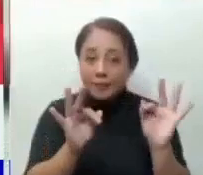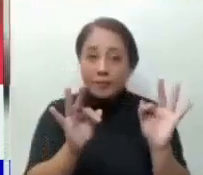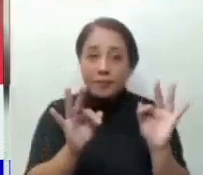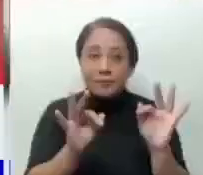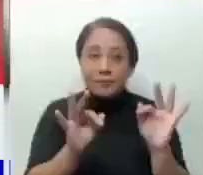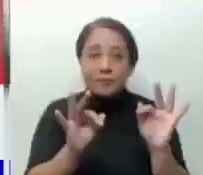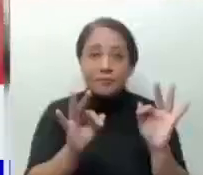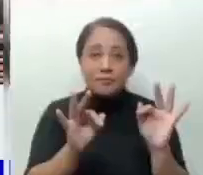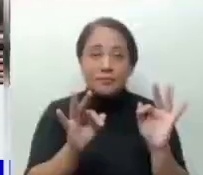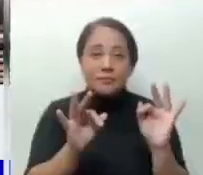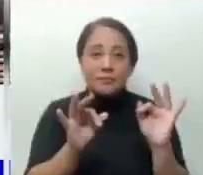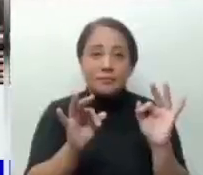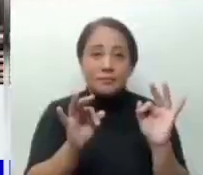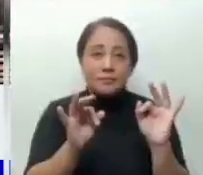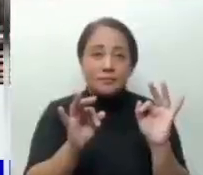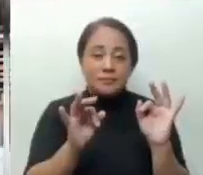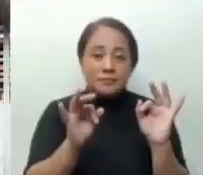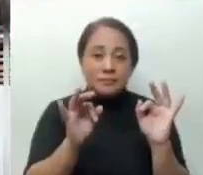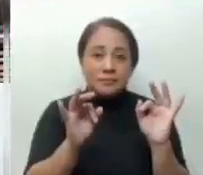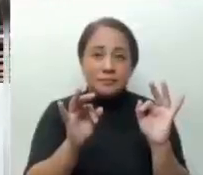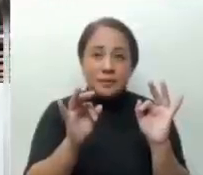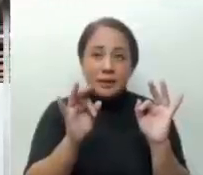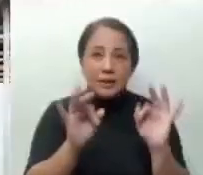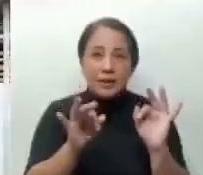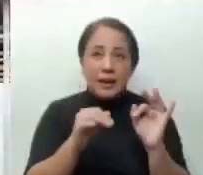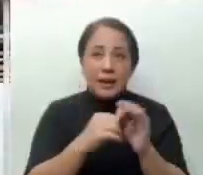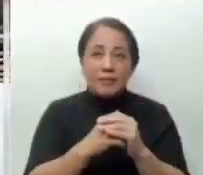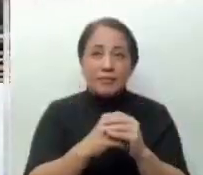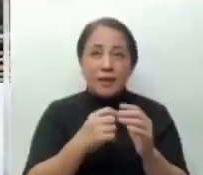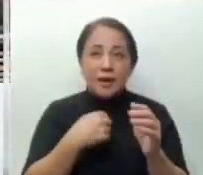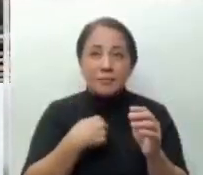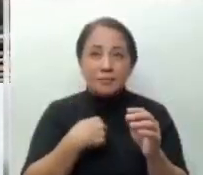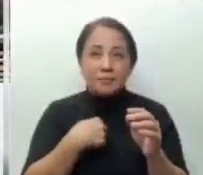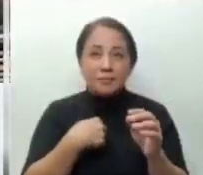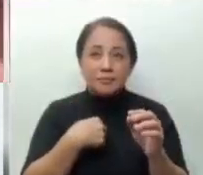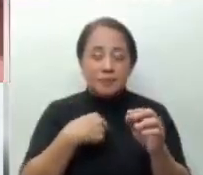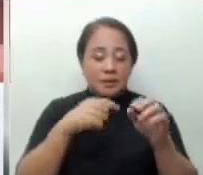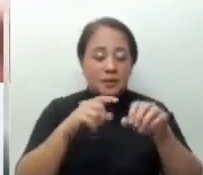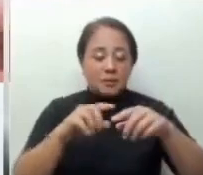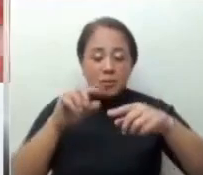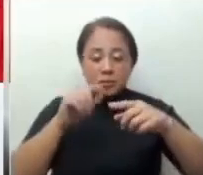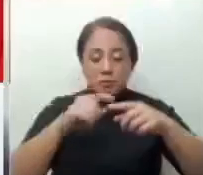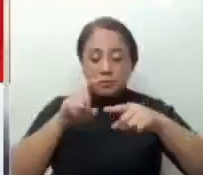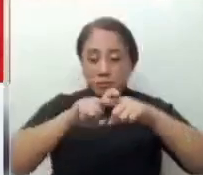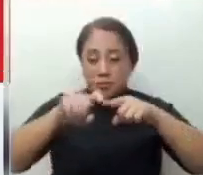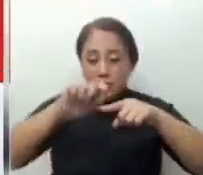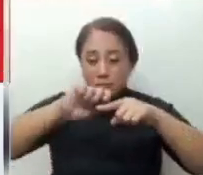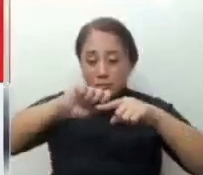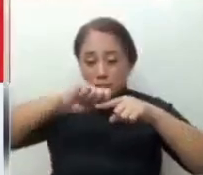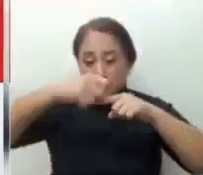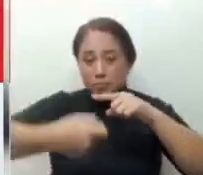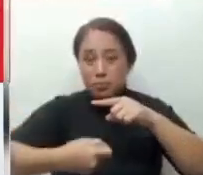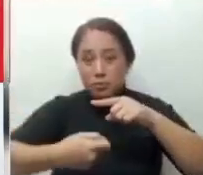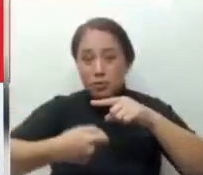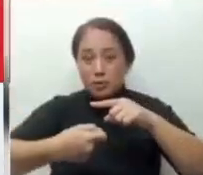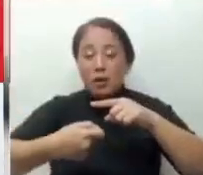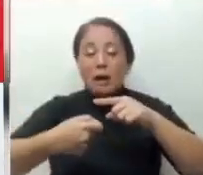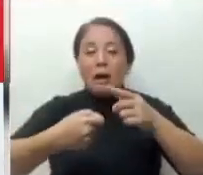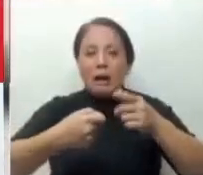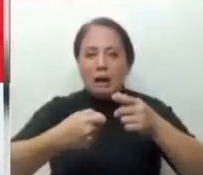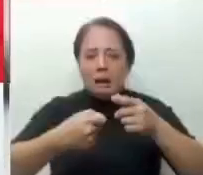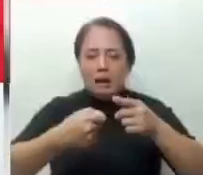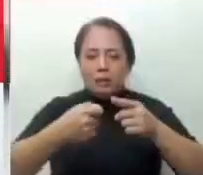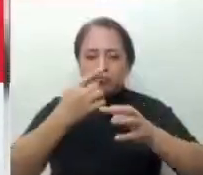merong natalupan na kawad, sigurado, sunog lahat yun. At pwede